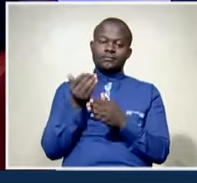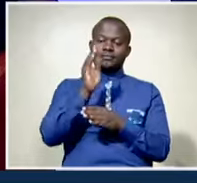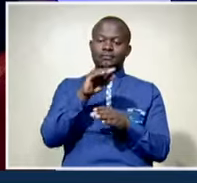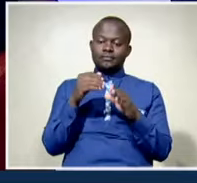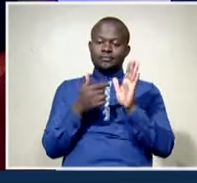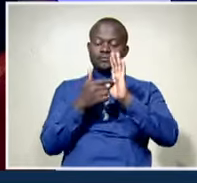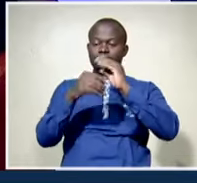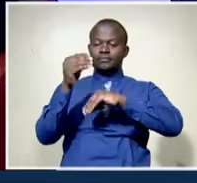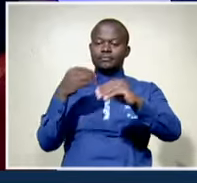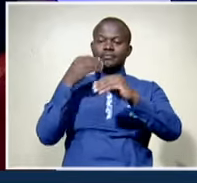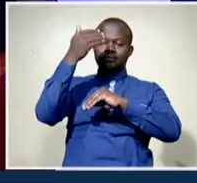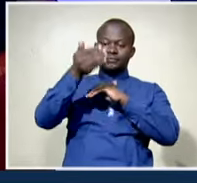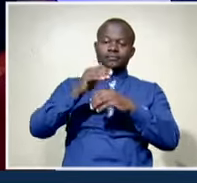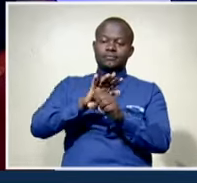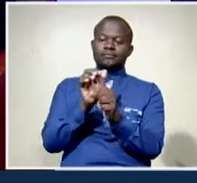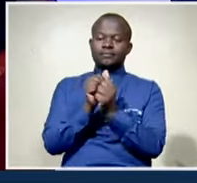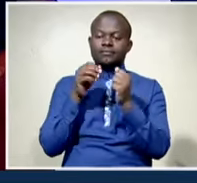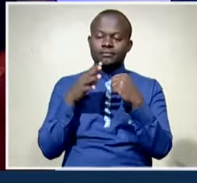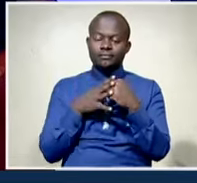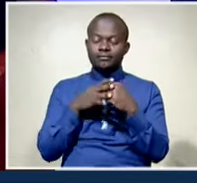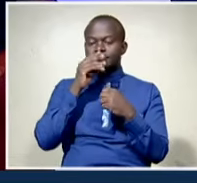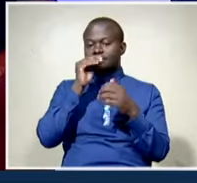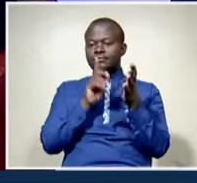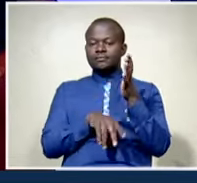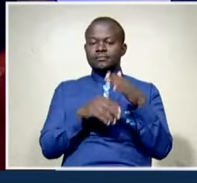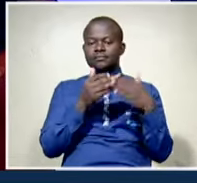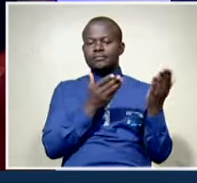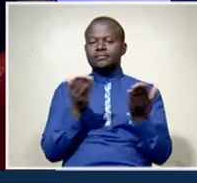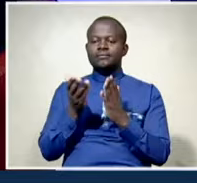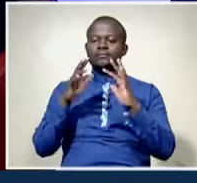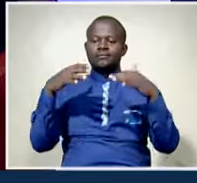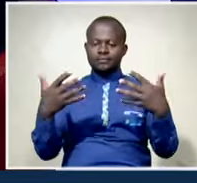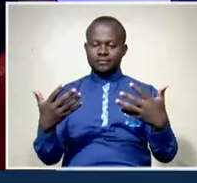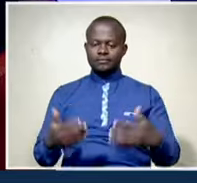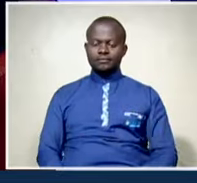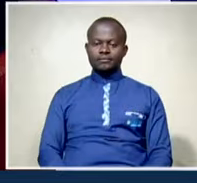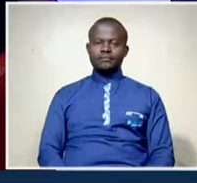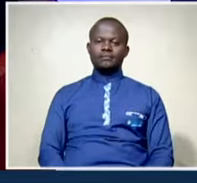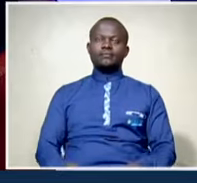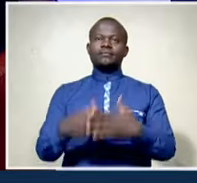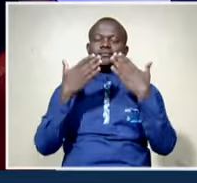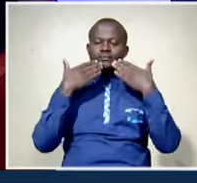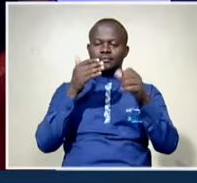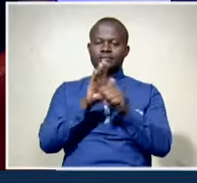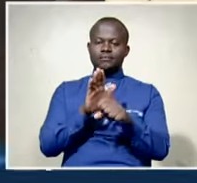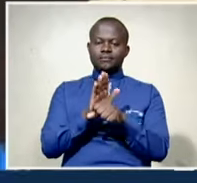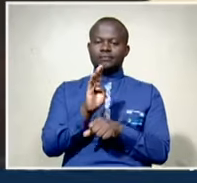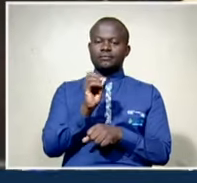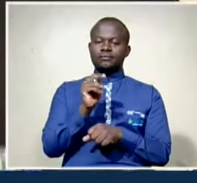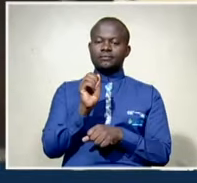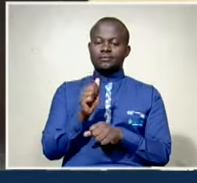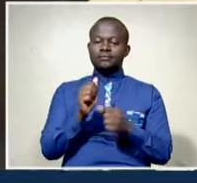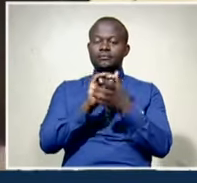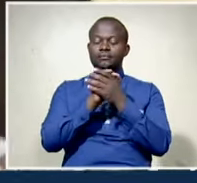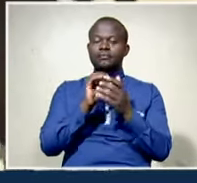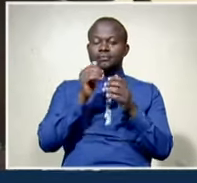imurikagurisha nyuma ya Covid bavuga iki babyakira bate Urakoze cyane bona tunasuhuza abakurikiye televiziyo